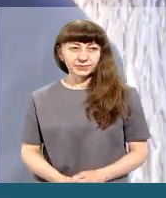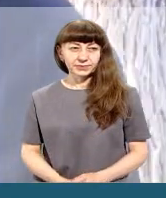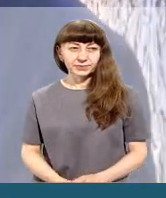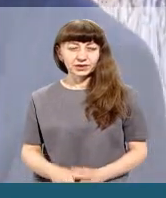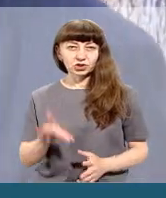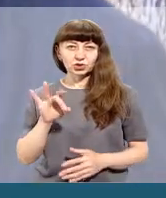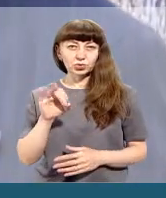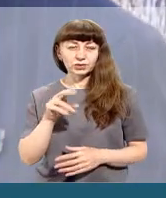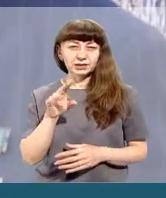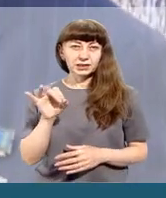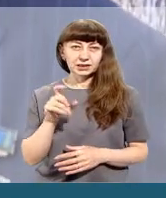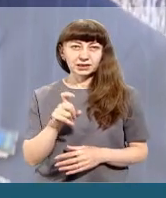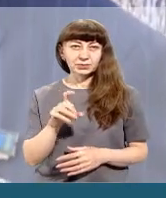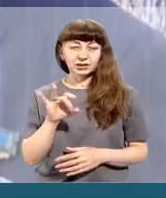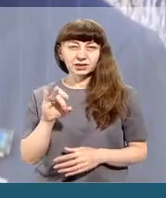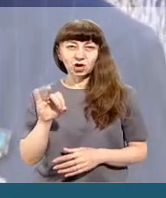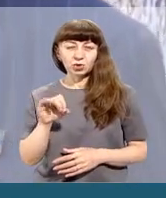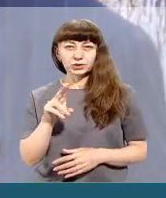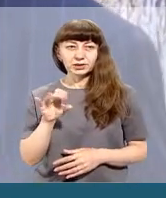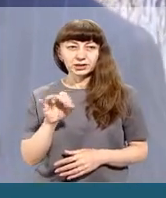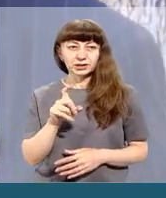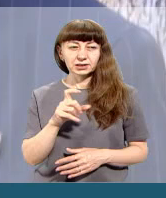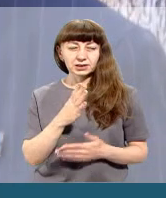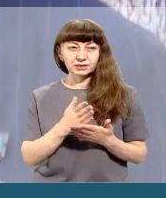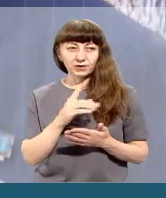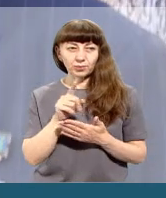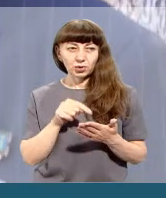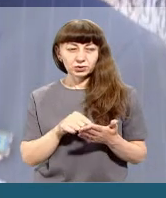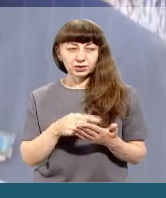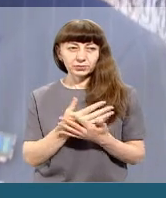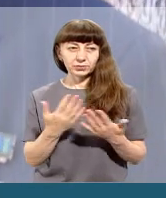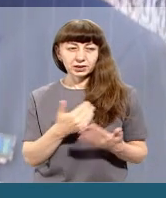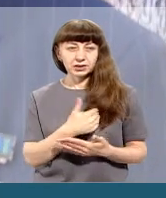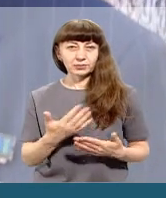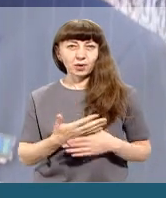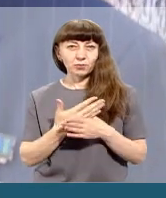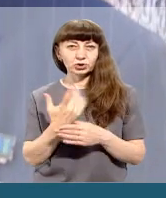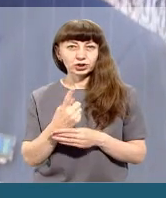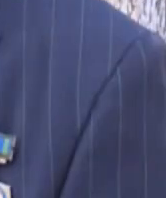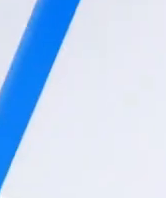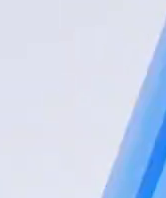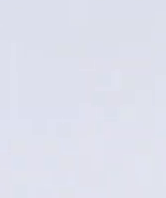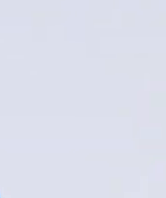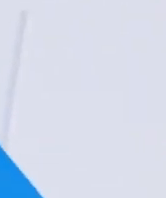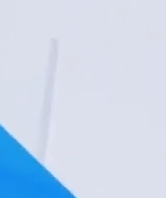Жетісуский, Мангыстауский. Какие-то вопросы есть. Мы хотим помочь этим ветеранам.